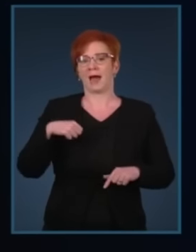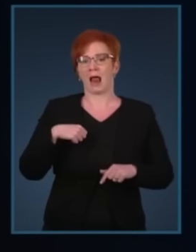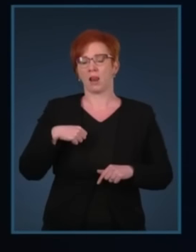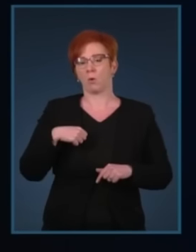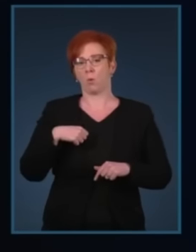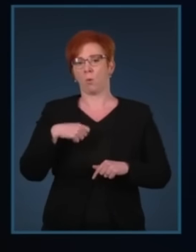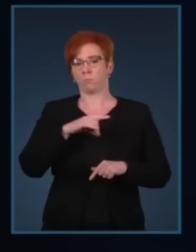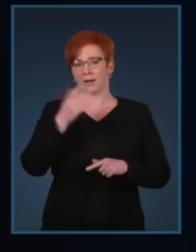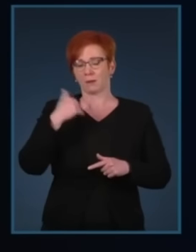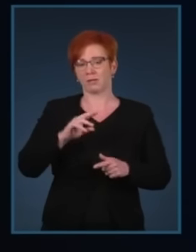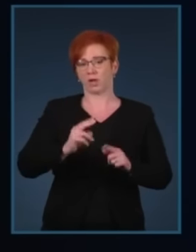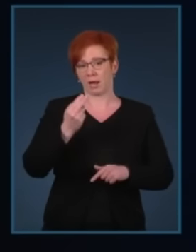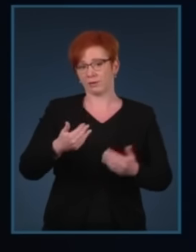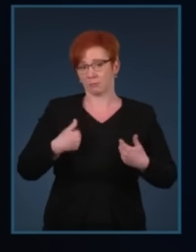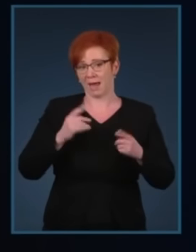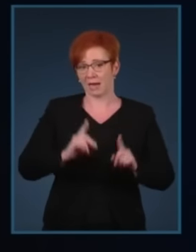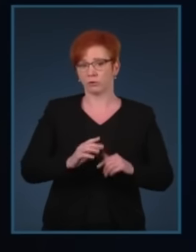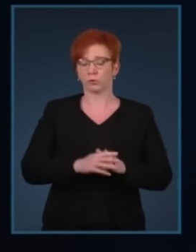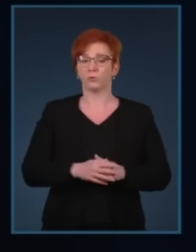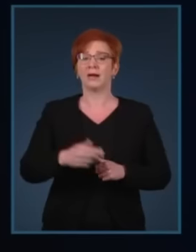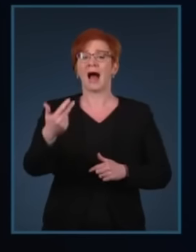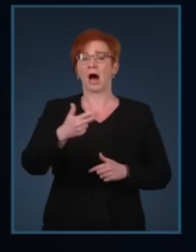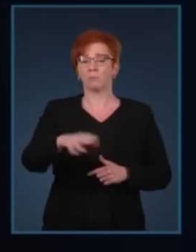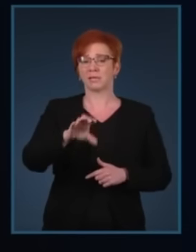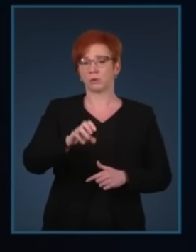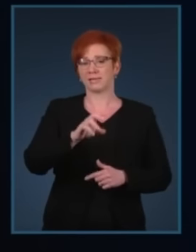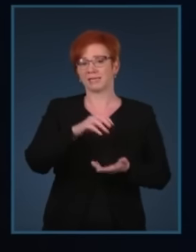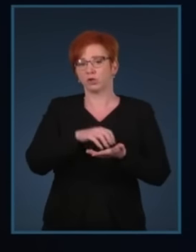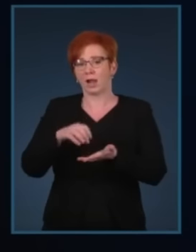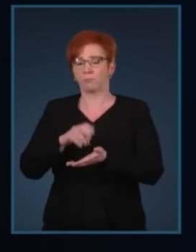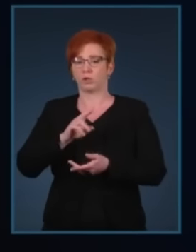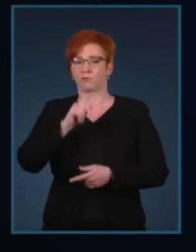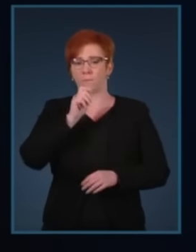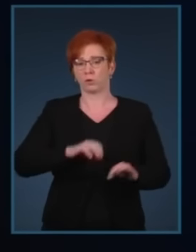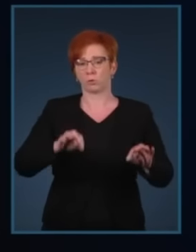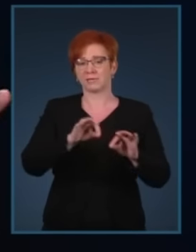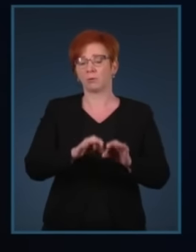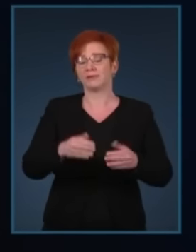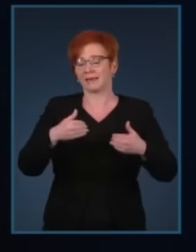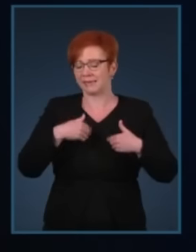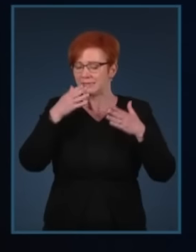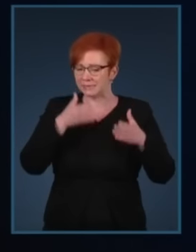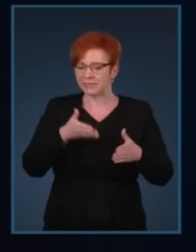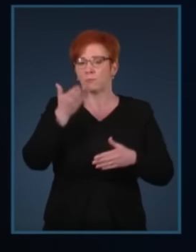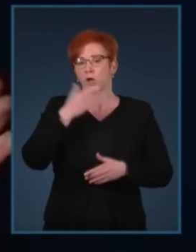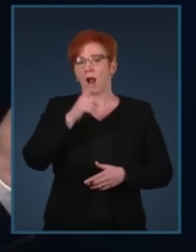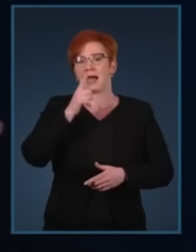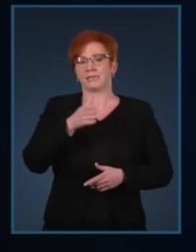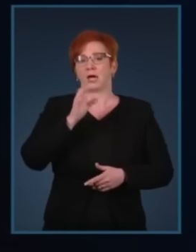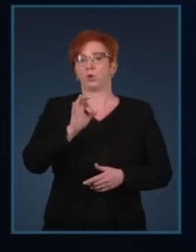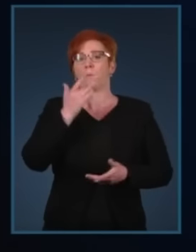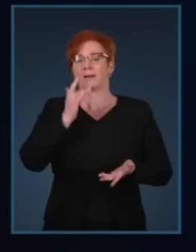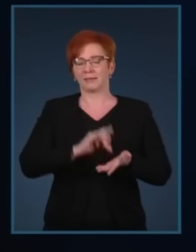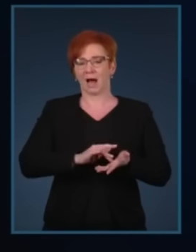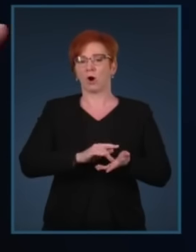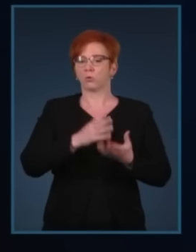állított, és 3200 kis település van Magyarországon, úgyhogy én hiszem, hogy ha lesznek ilyen minták, követendő példák, akkor sok